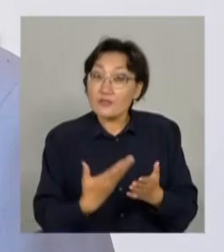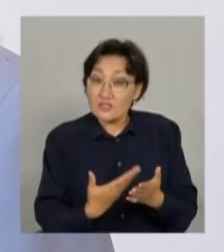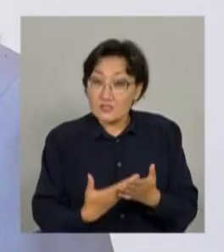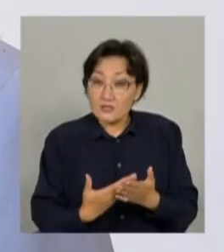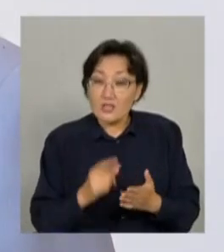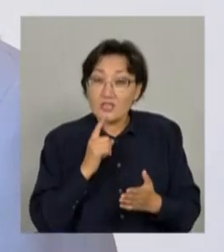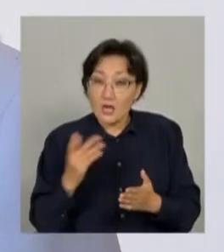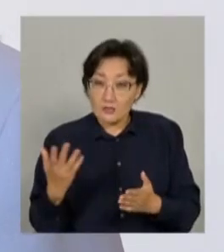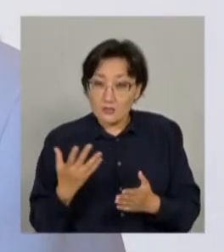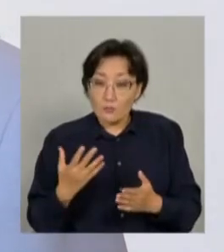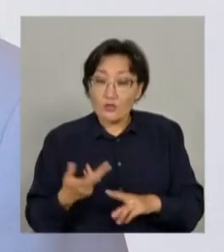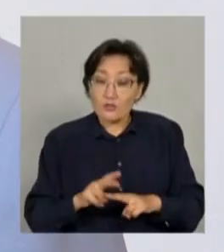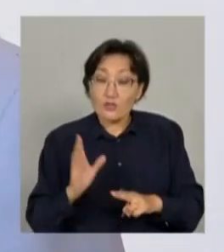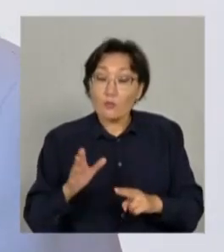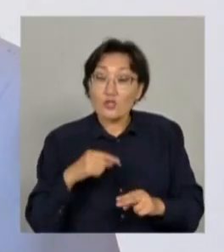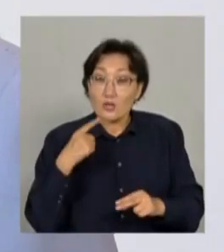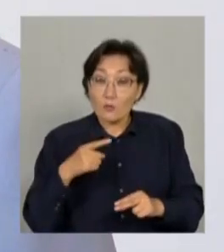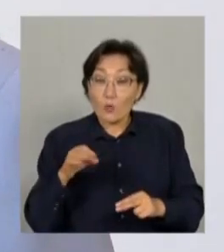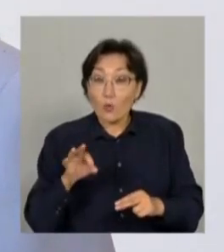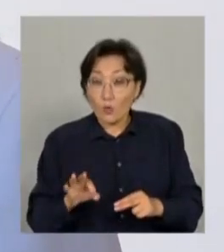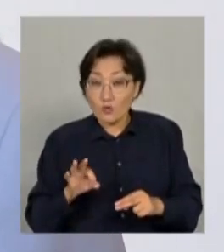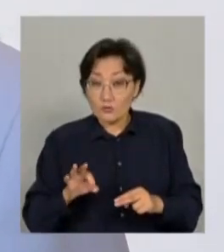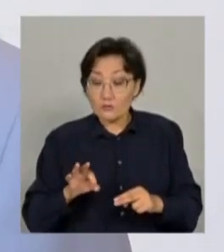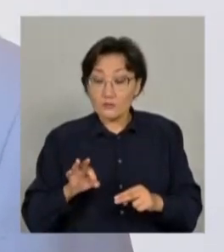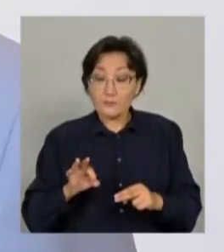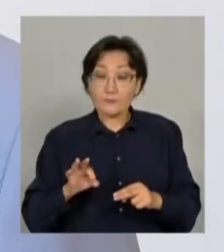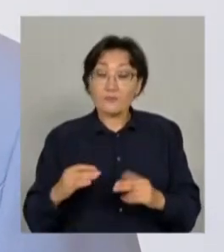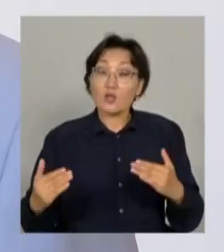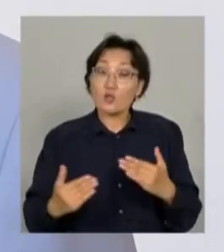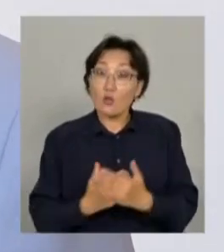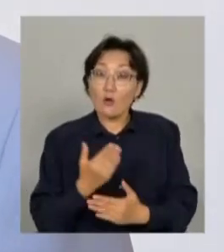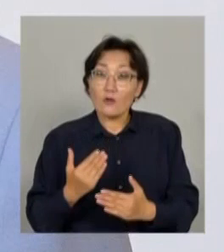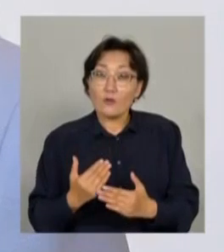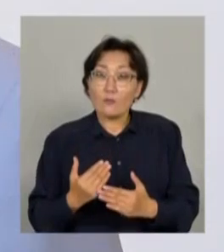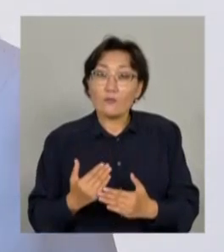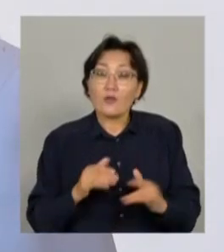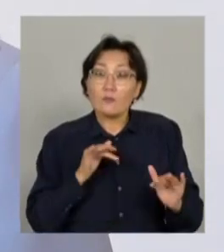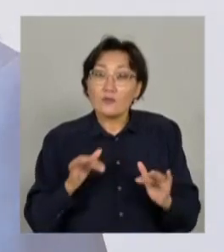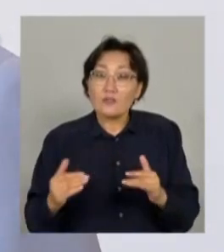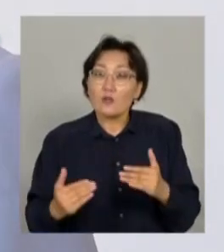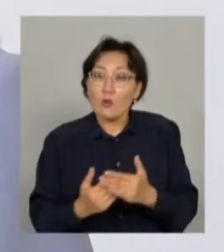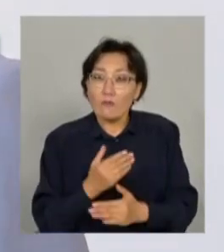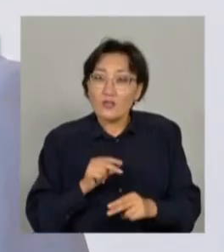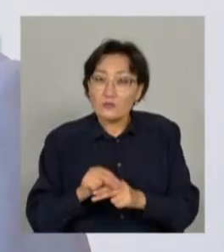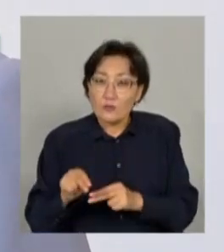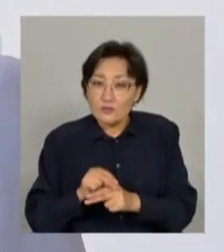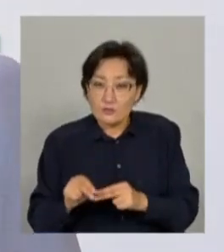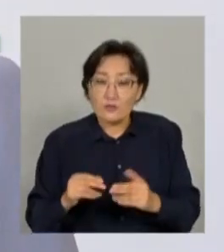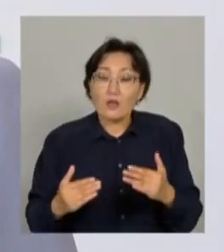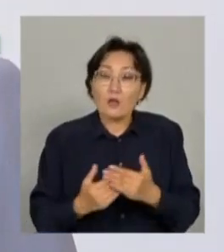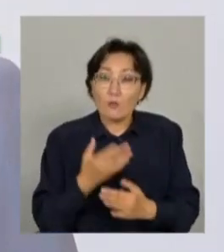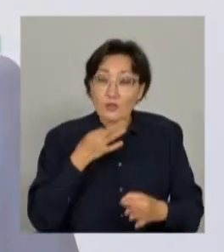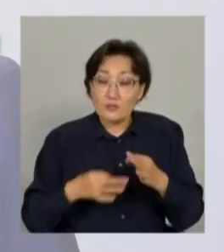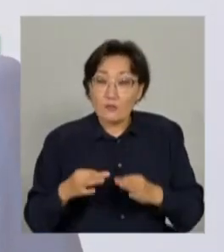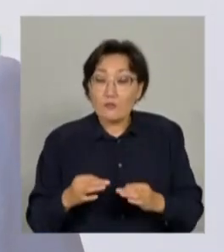эти доклады, в которых будем говорить о новых подходах к лечению, о новых лекарствах, о новых